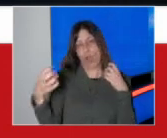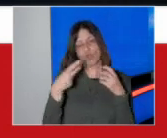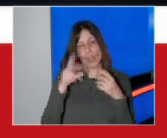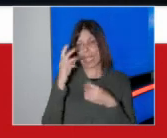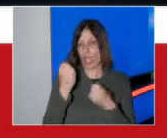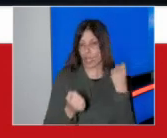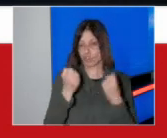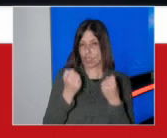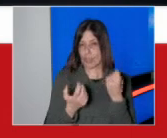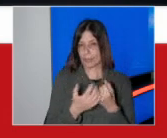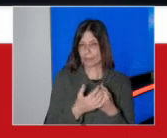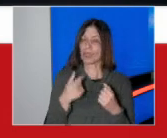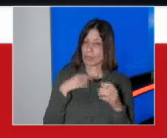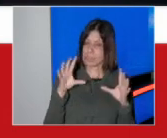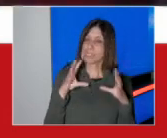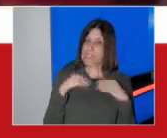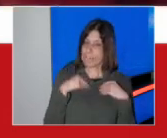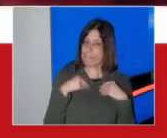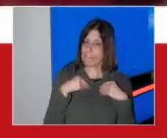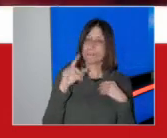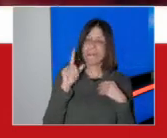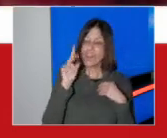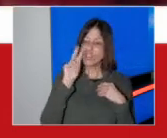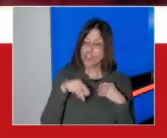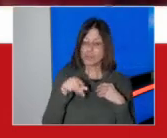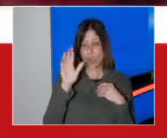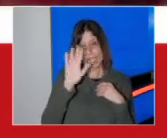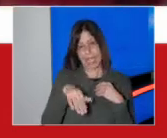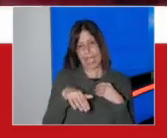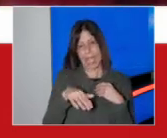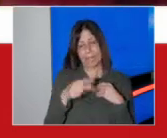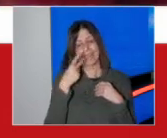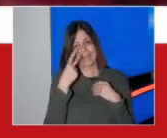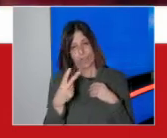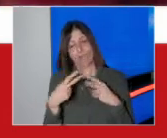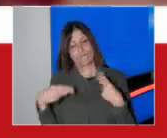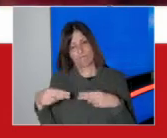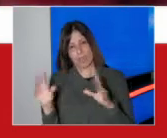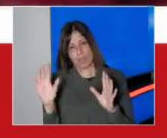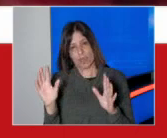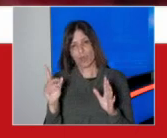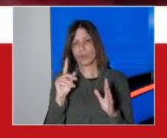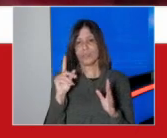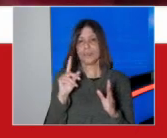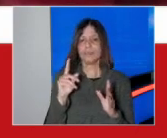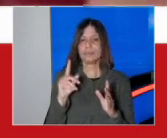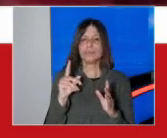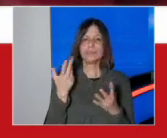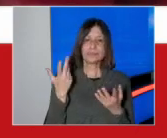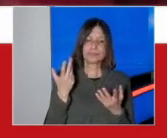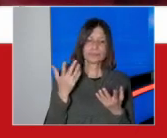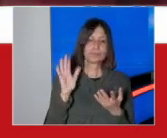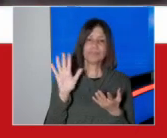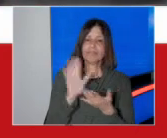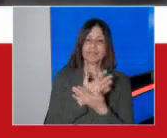קשה. אני מסכים, אבל יש פה גם קטע של יראו ויראו. יש לא הגיעו ליישוב בין